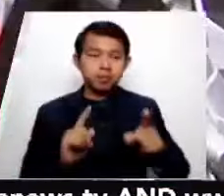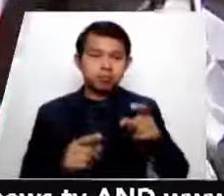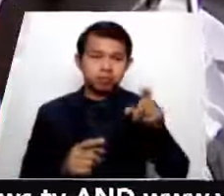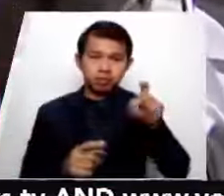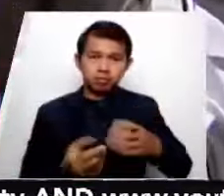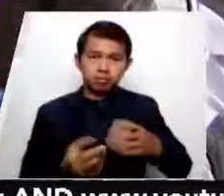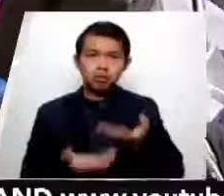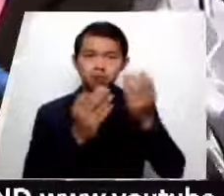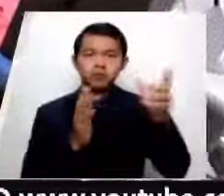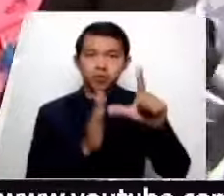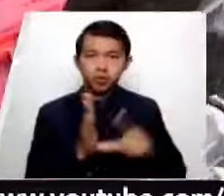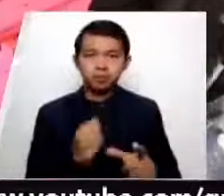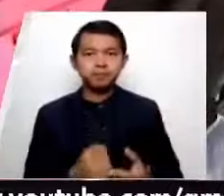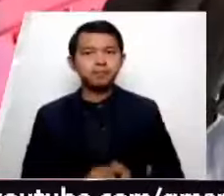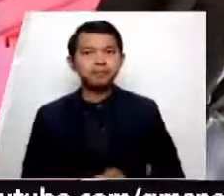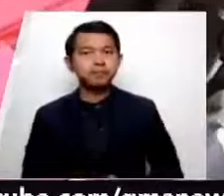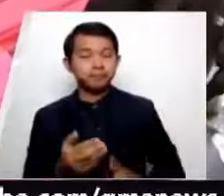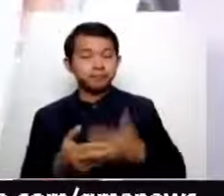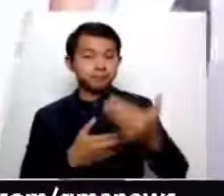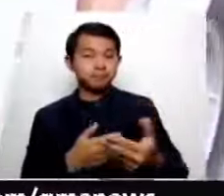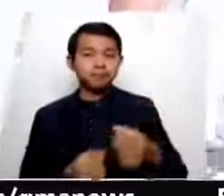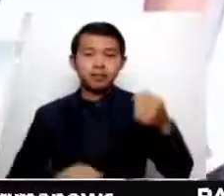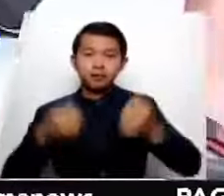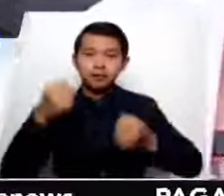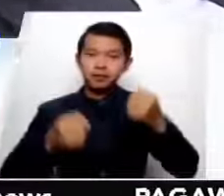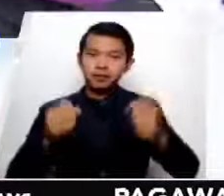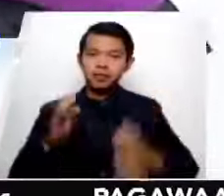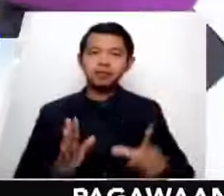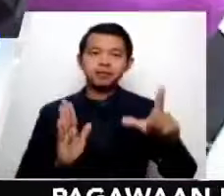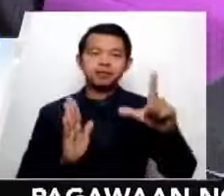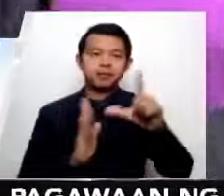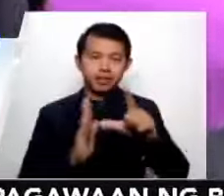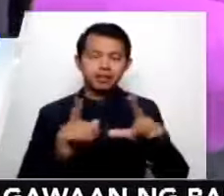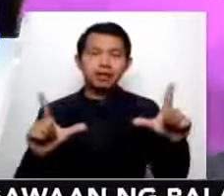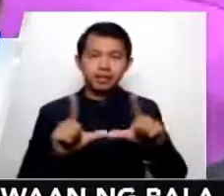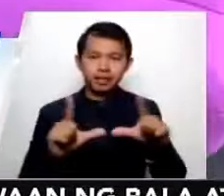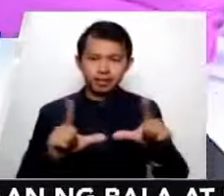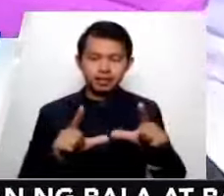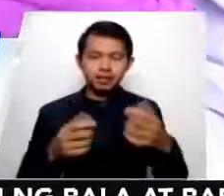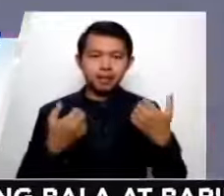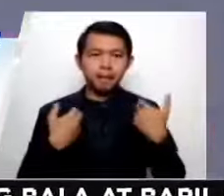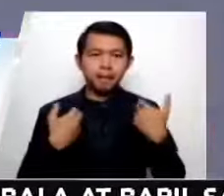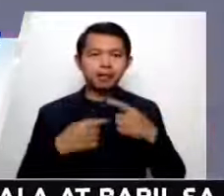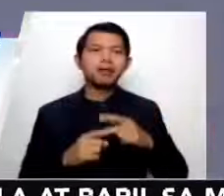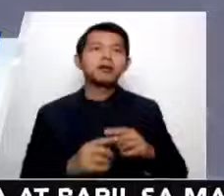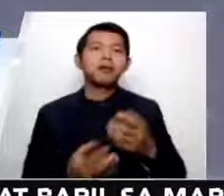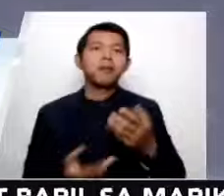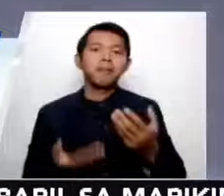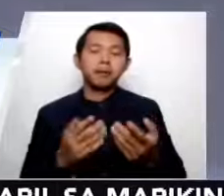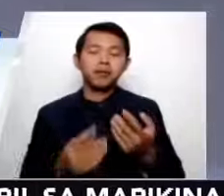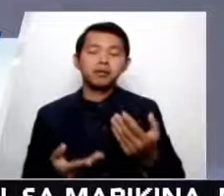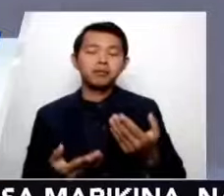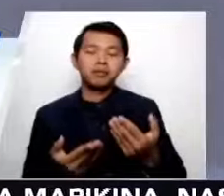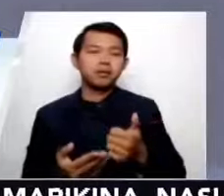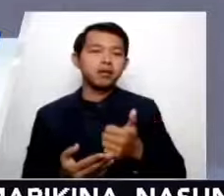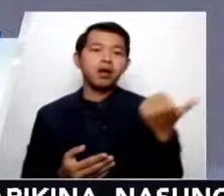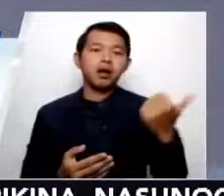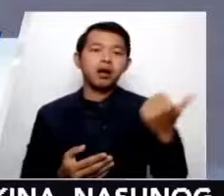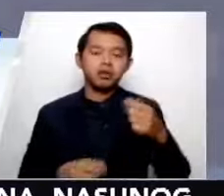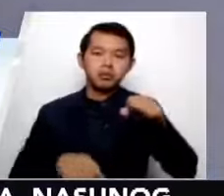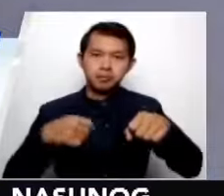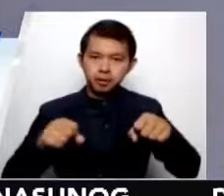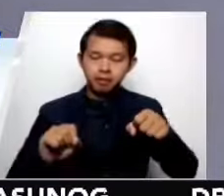May driver's license ang e-trike driver na si Mark. Pabor siyang i-require din ng lisensya sa iba pang magmamaneho ng light e-vehicles, pati